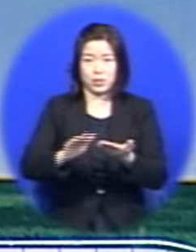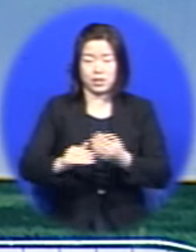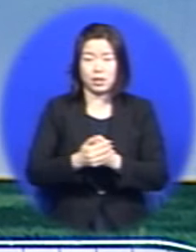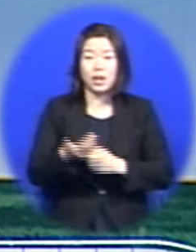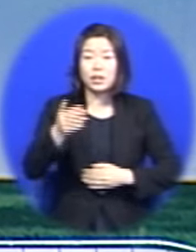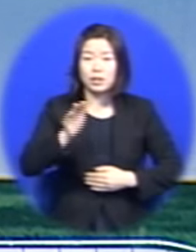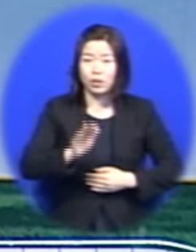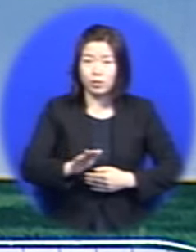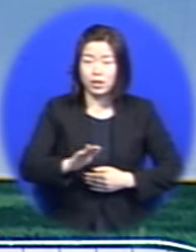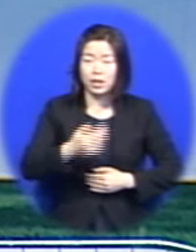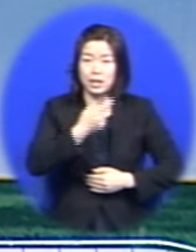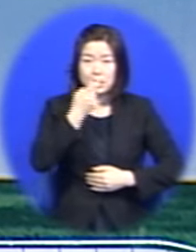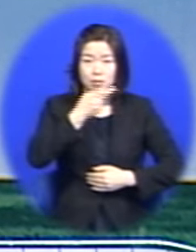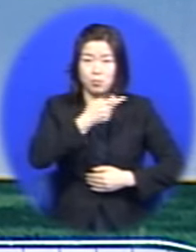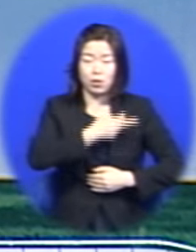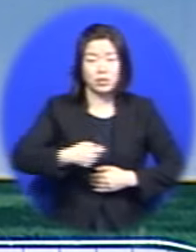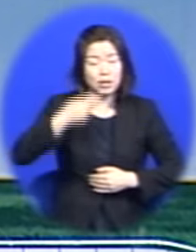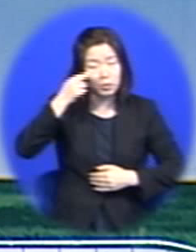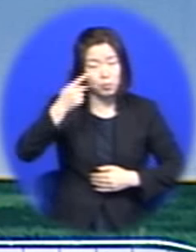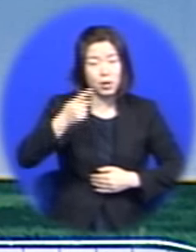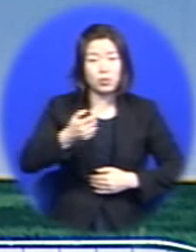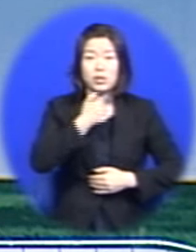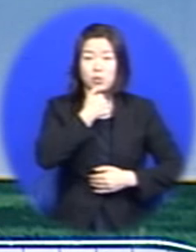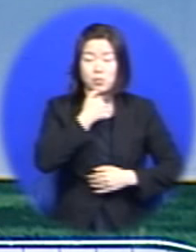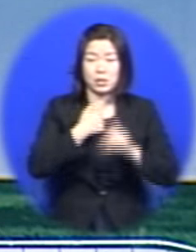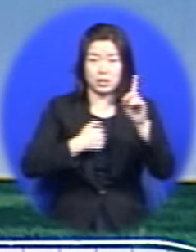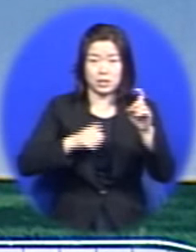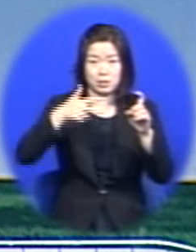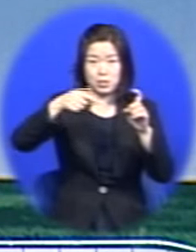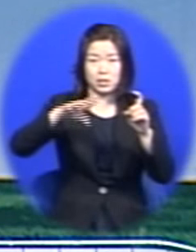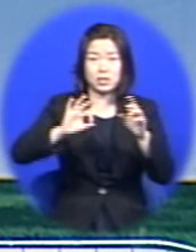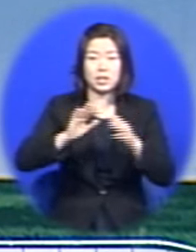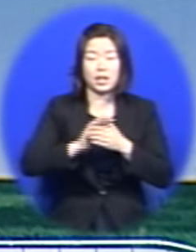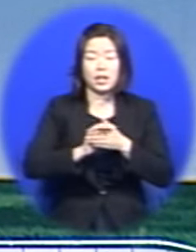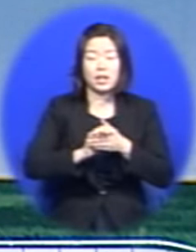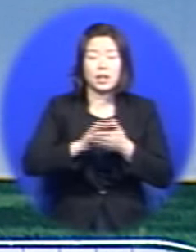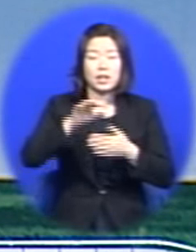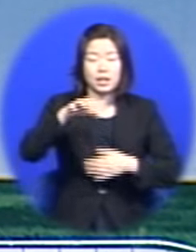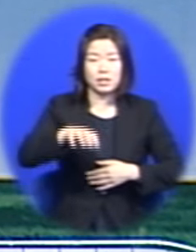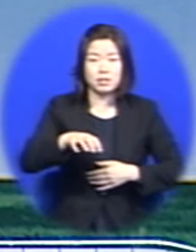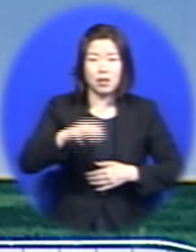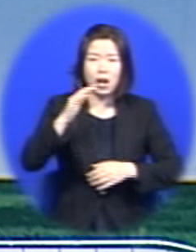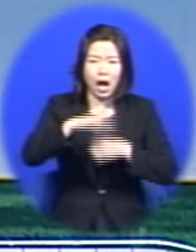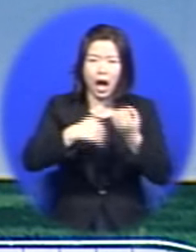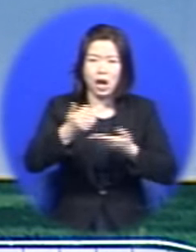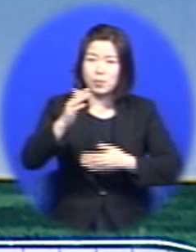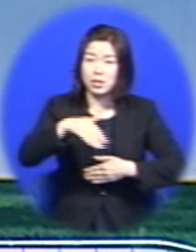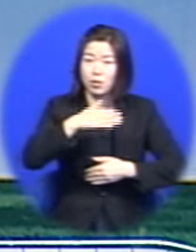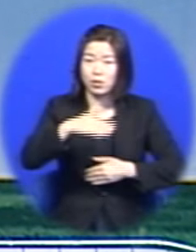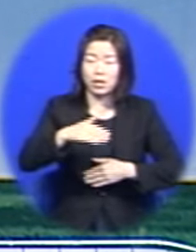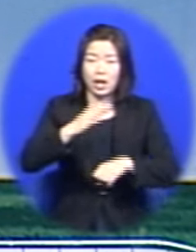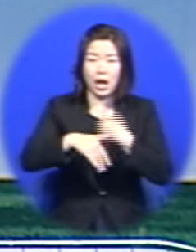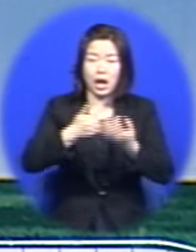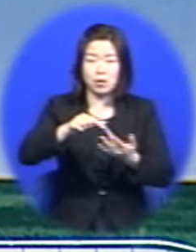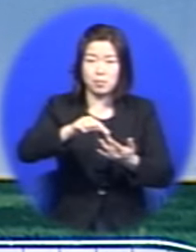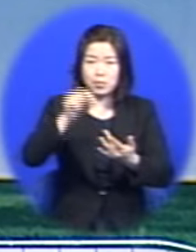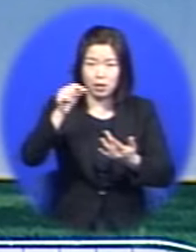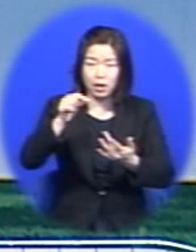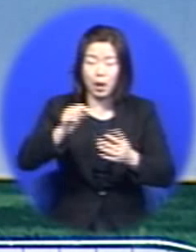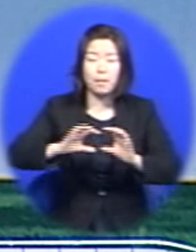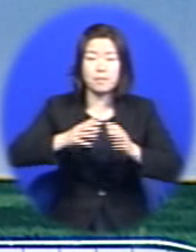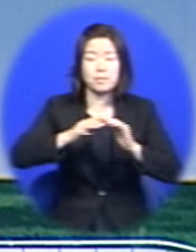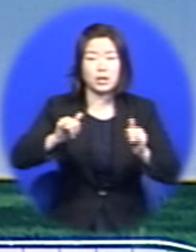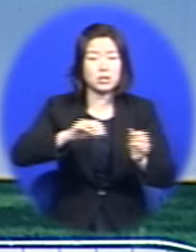그런데 사도 바울이 로마서 11장에서 하나님은 절대로 하나님이 택한 백성을 버리신 적이